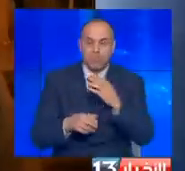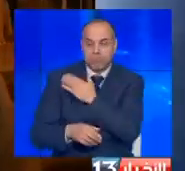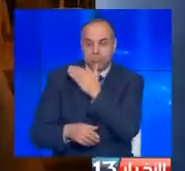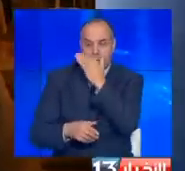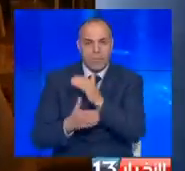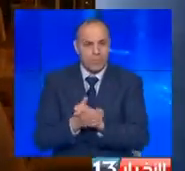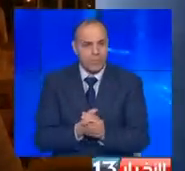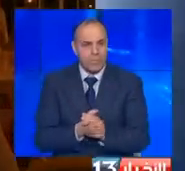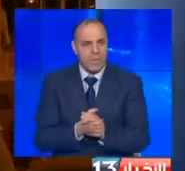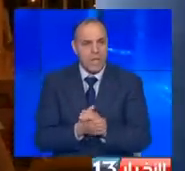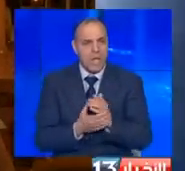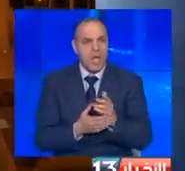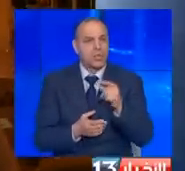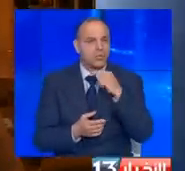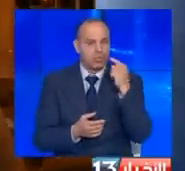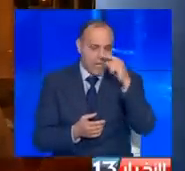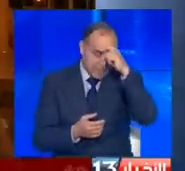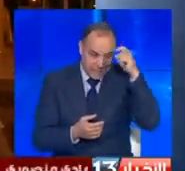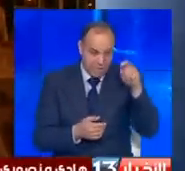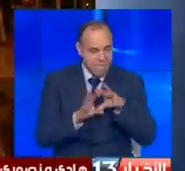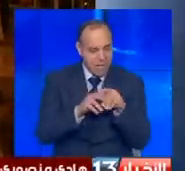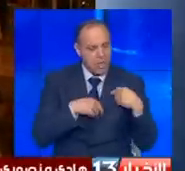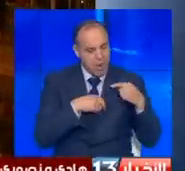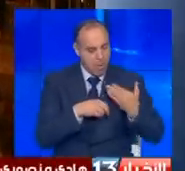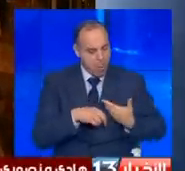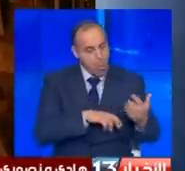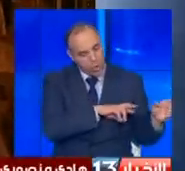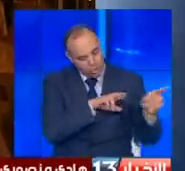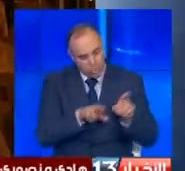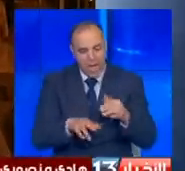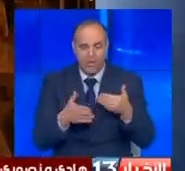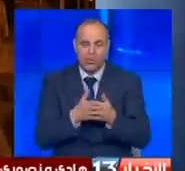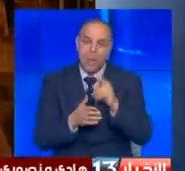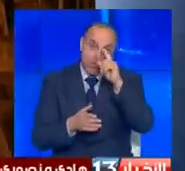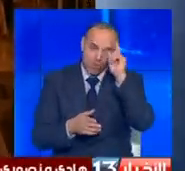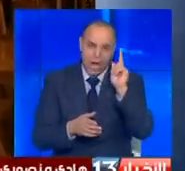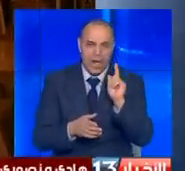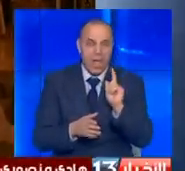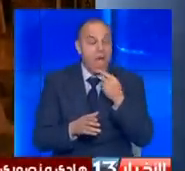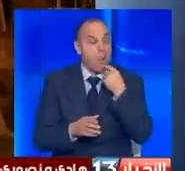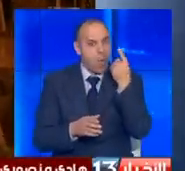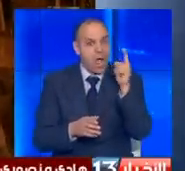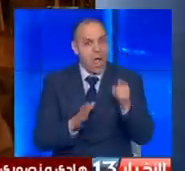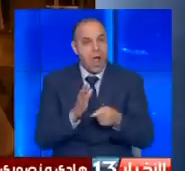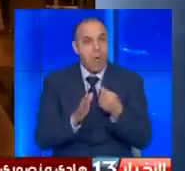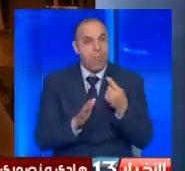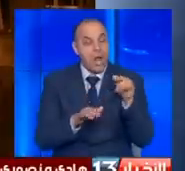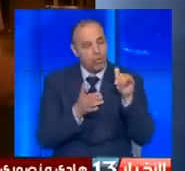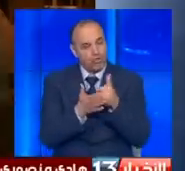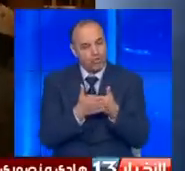اه هذا في ان شاء الله هذا الصيف ان شاء الله نجي بالعائله والا موجود جربه يعني والله العظيم والله اول